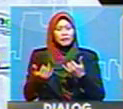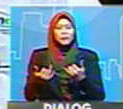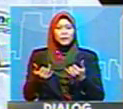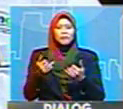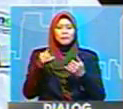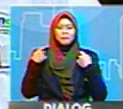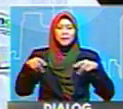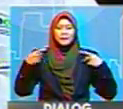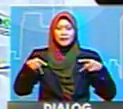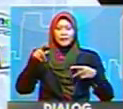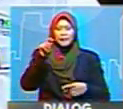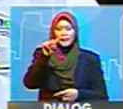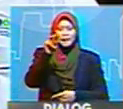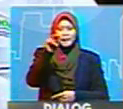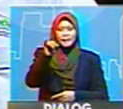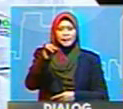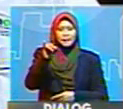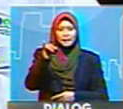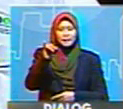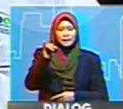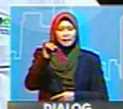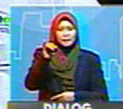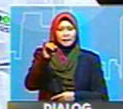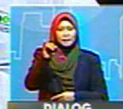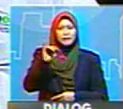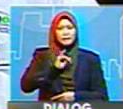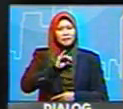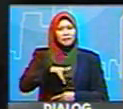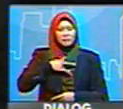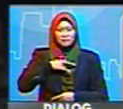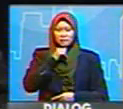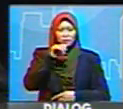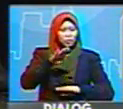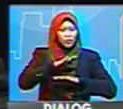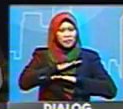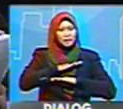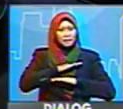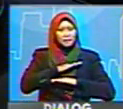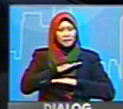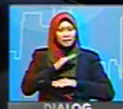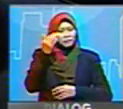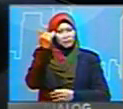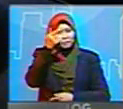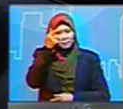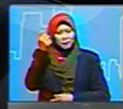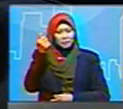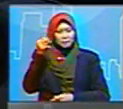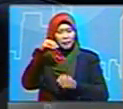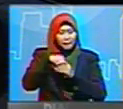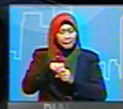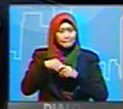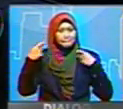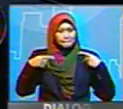sendiri di pasar Tani yang diwujudkan oleh Farma saya masih tidak berpuas hati misalnya kerana di dalam pasar Tani